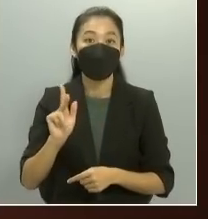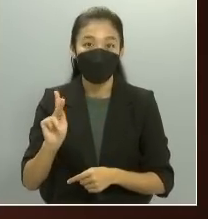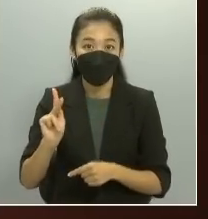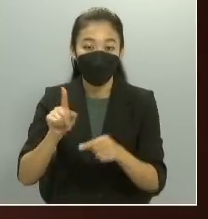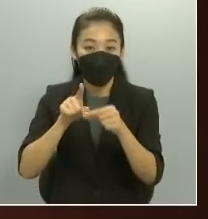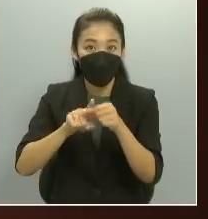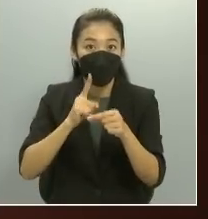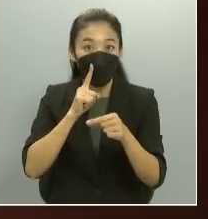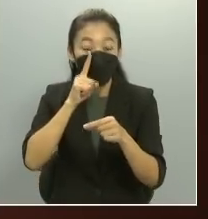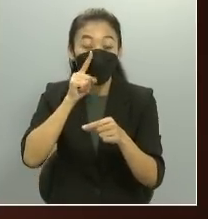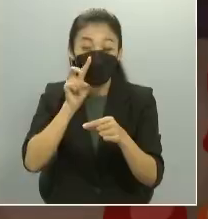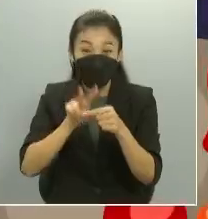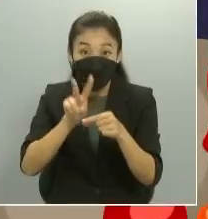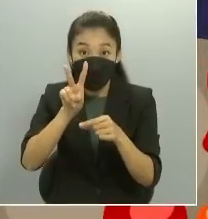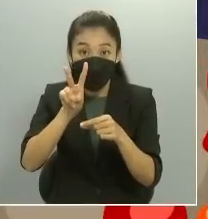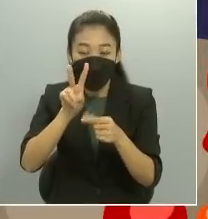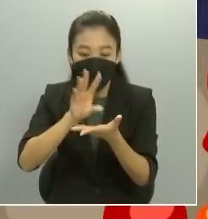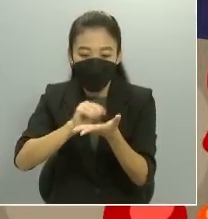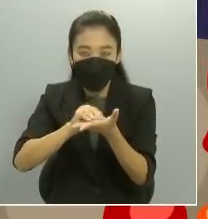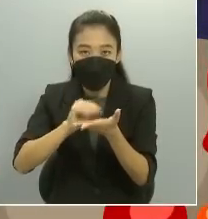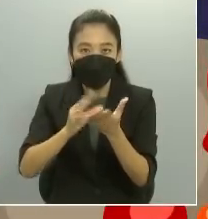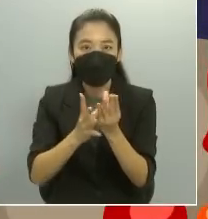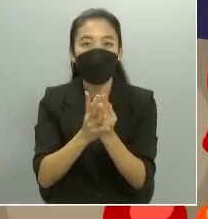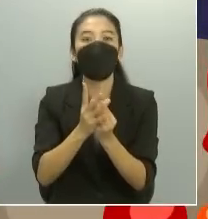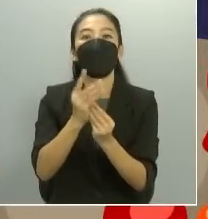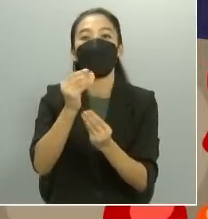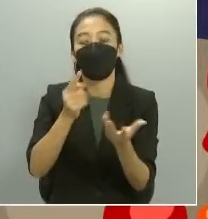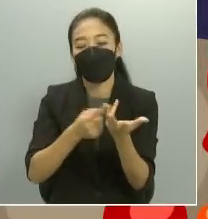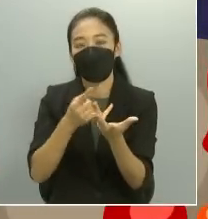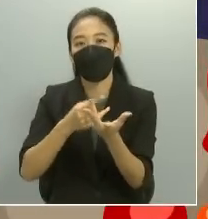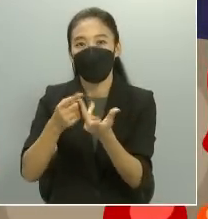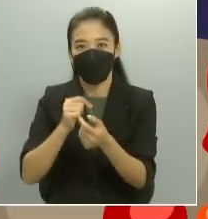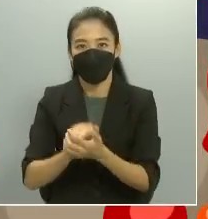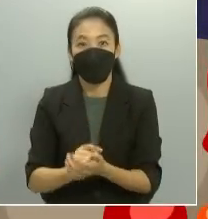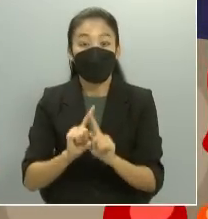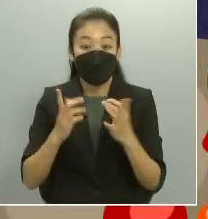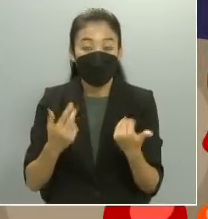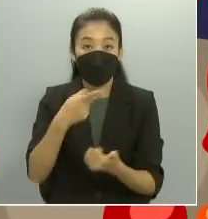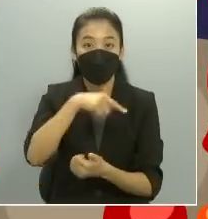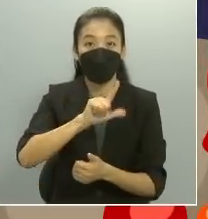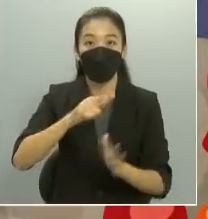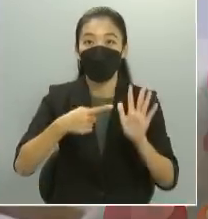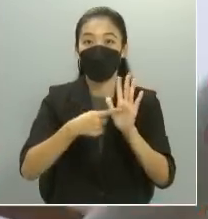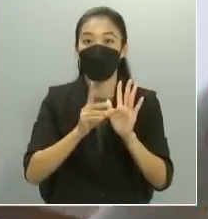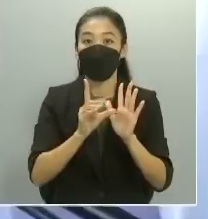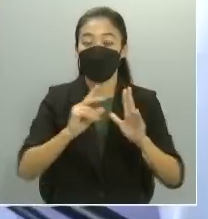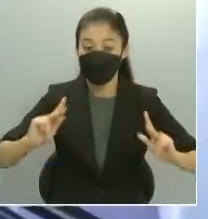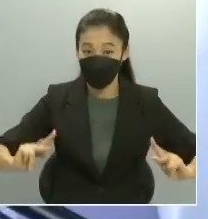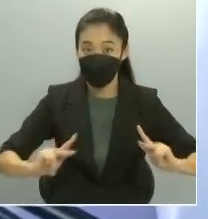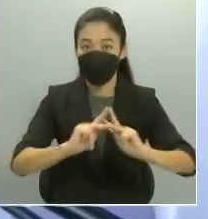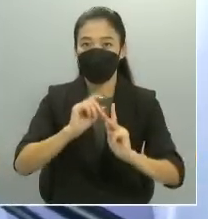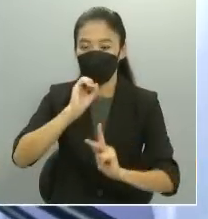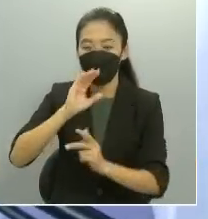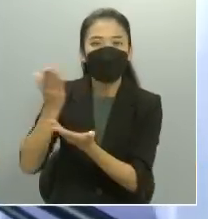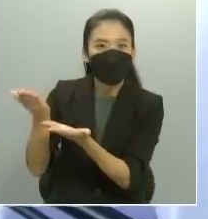ขณะที่มีประเด็นใหญ่ล่าสุดปลัดกระทรวงสาสุขเชิญผู้ว่ากทมชัชชาติสิทธิพันธุ์ร่วมประชุม